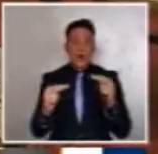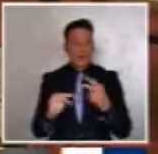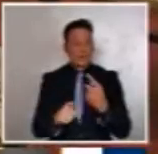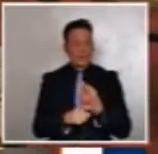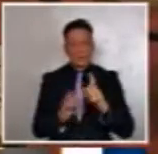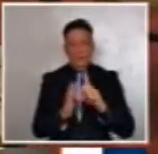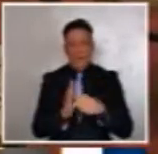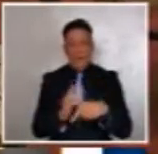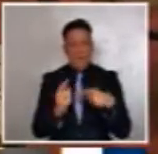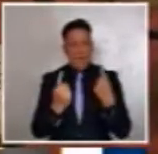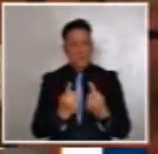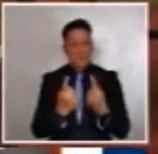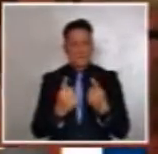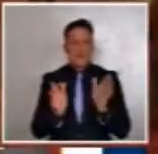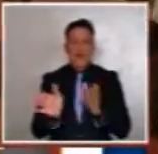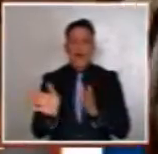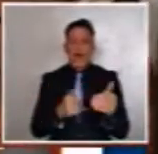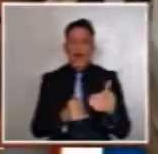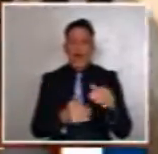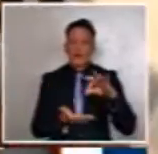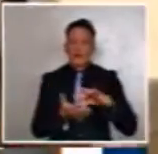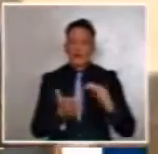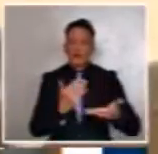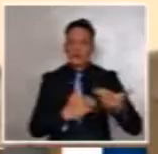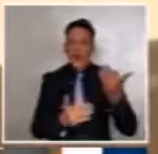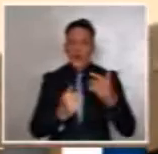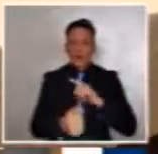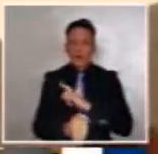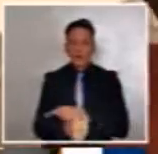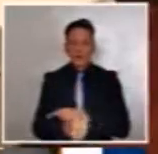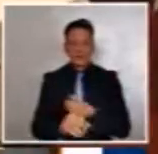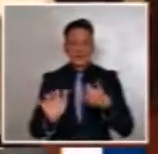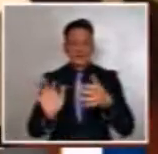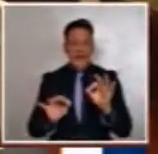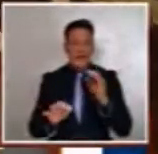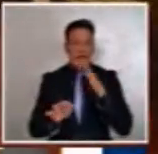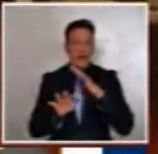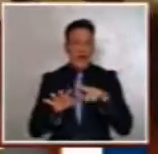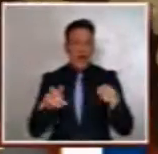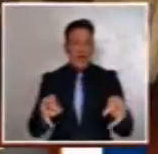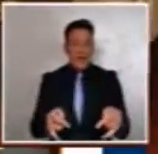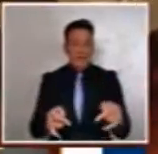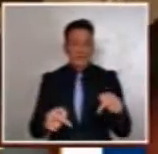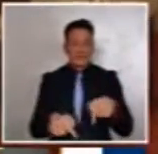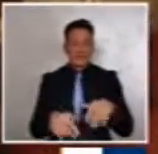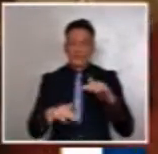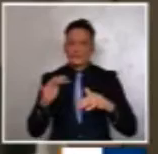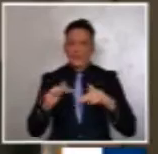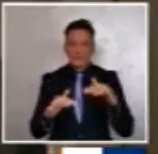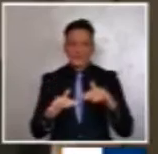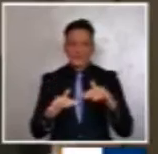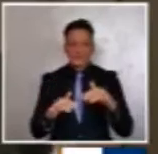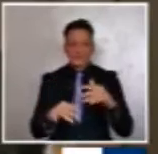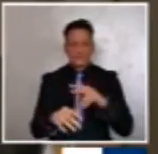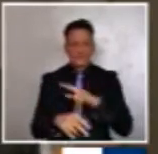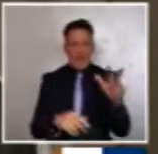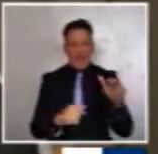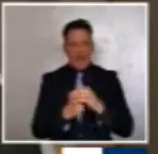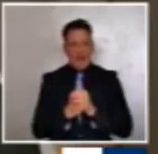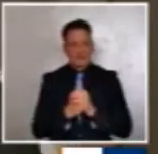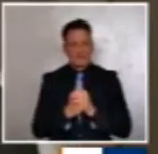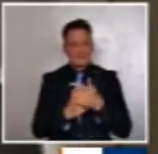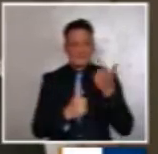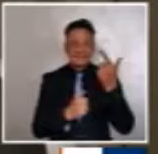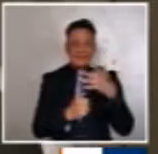ma nel locale del centro storico di Potenza, 60 coperti prima del Covid, l'incertezza regna sovrana. Sappiamo della distanza,